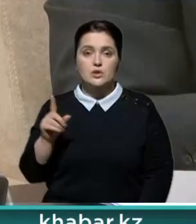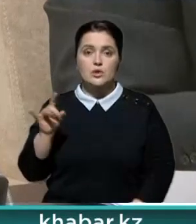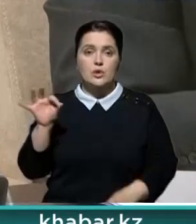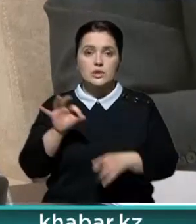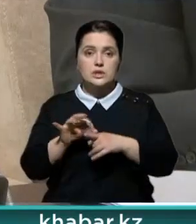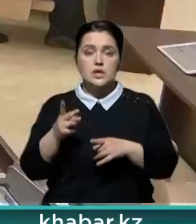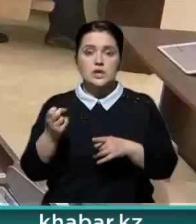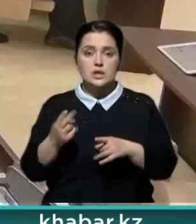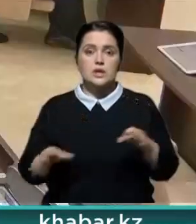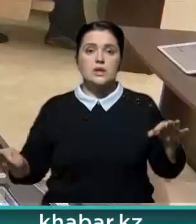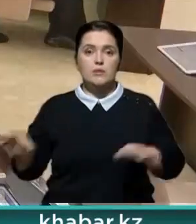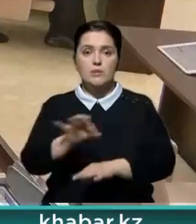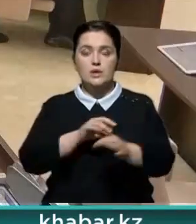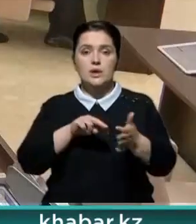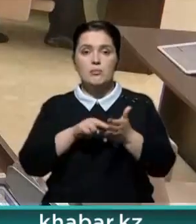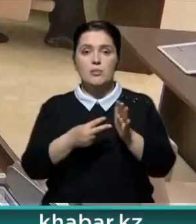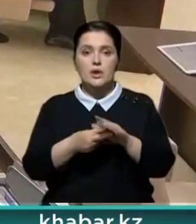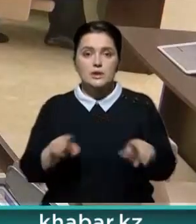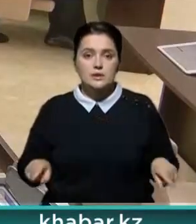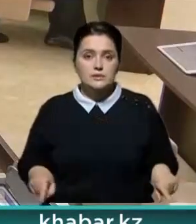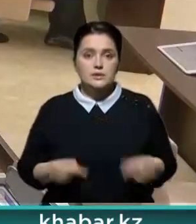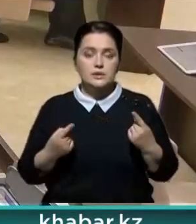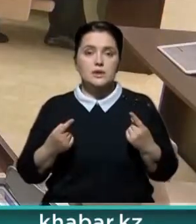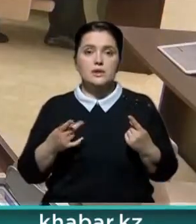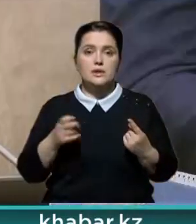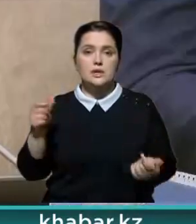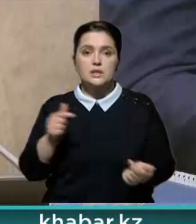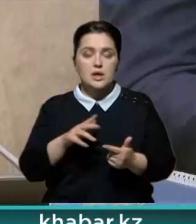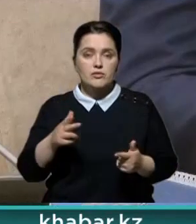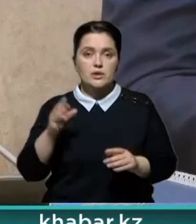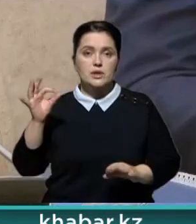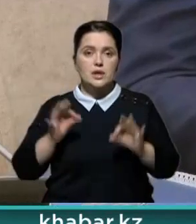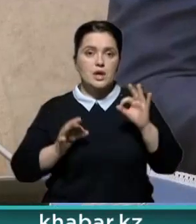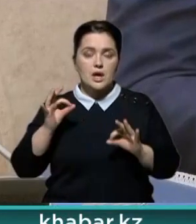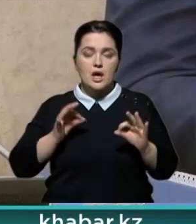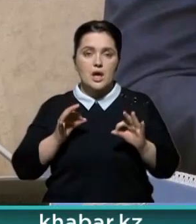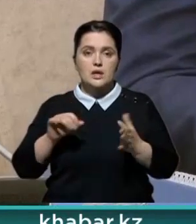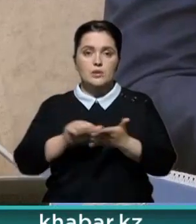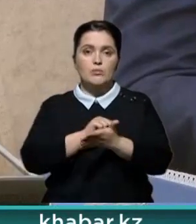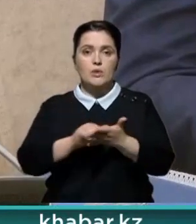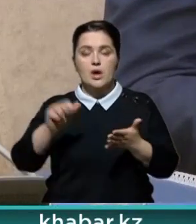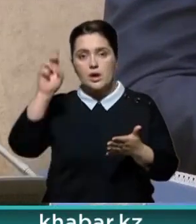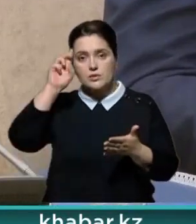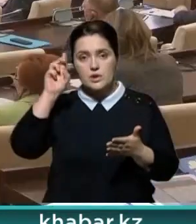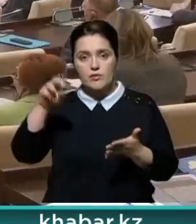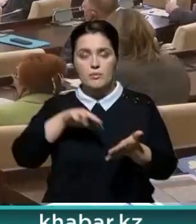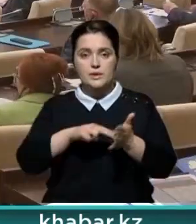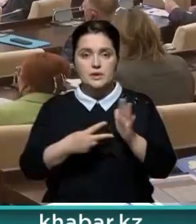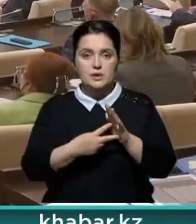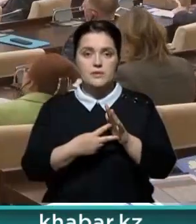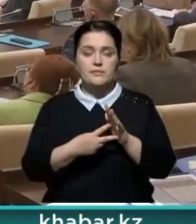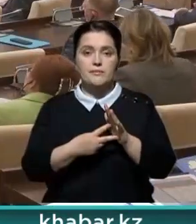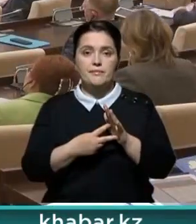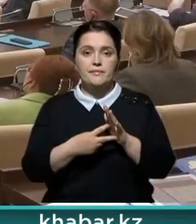отметила что цели национальных проектов и планы развития не соответствуют индикаторам вышестоящих документов государственного